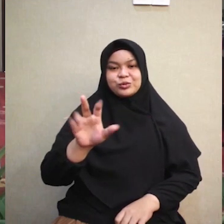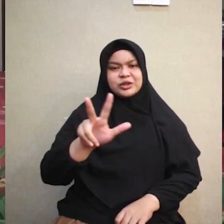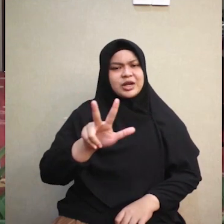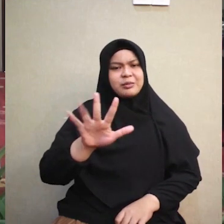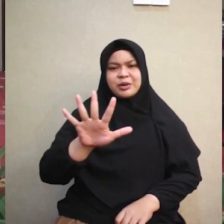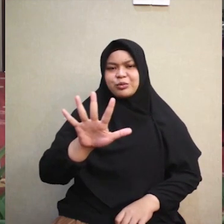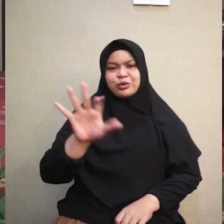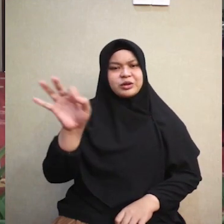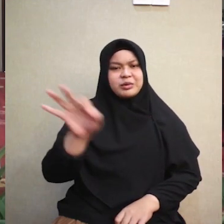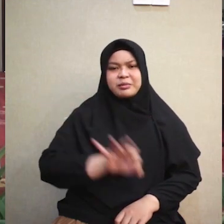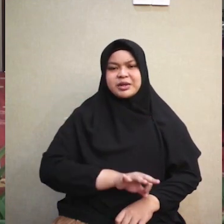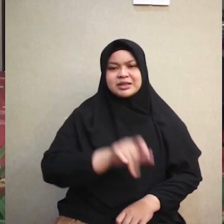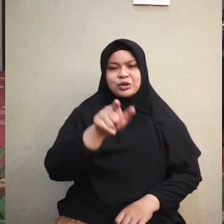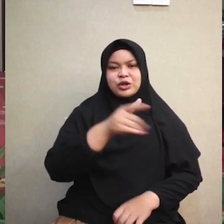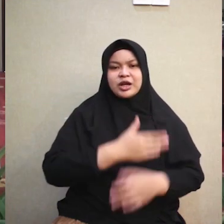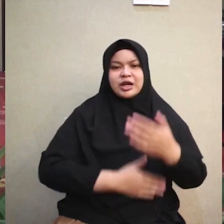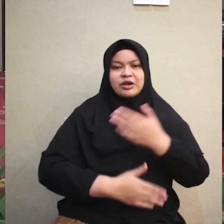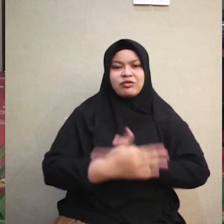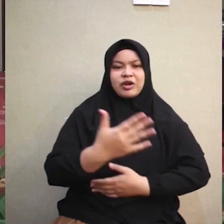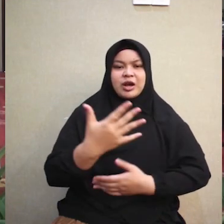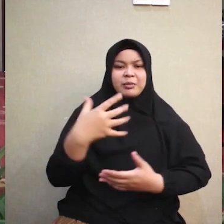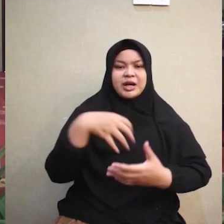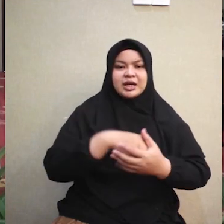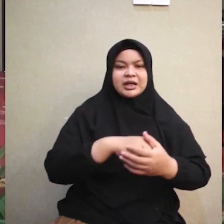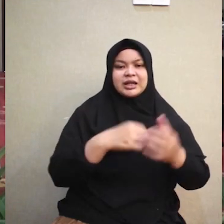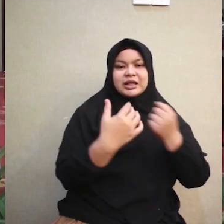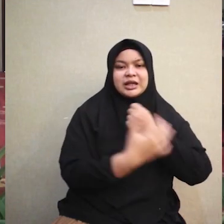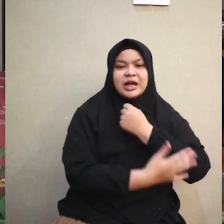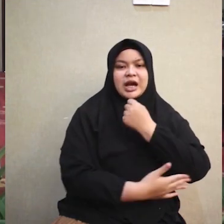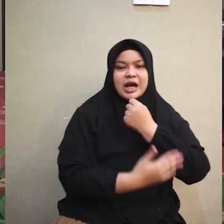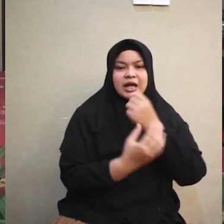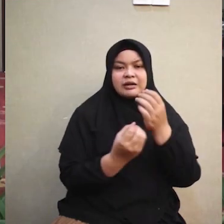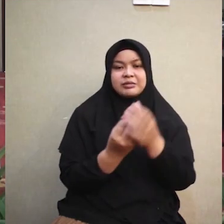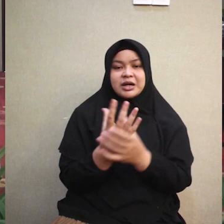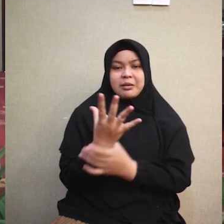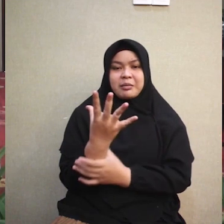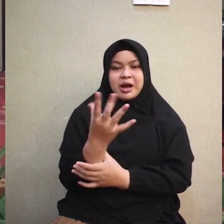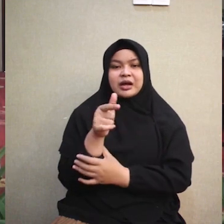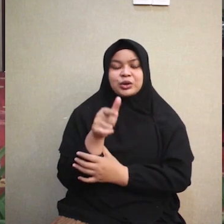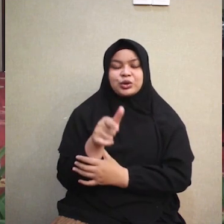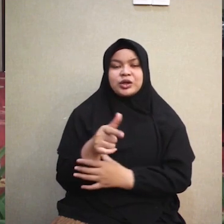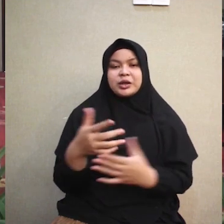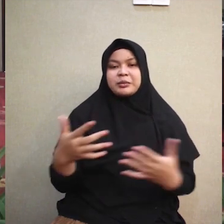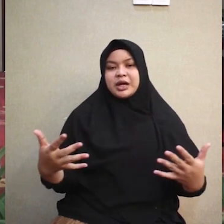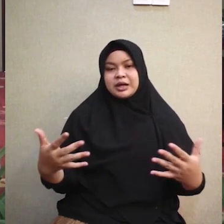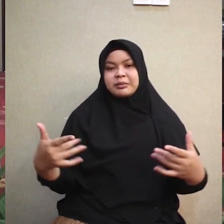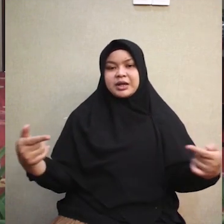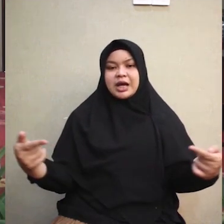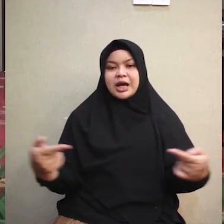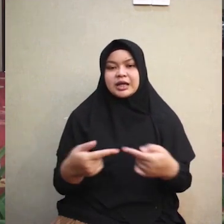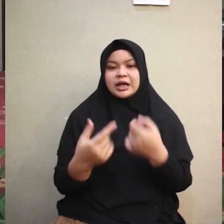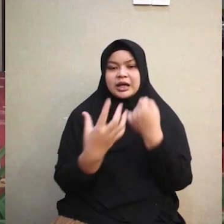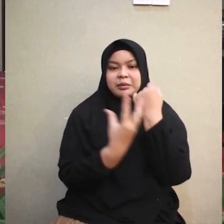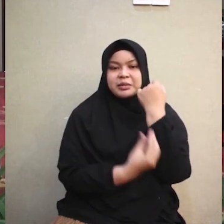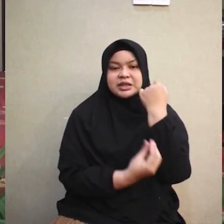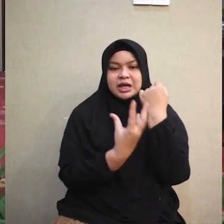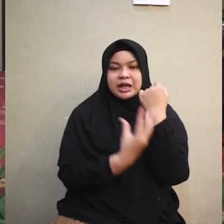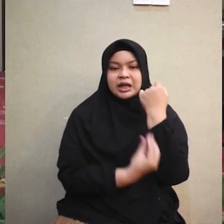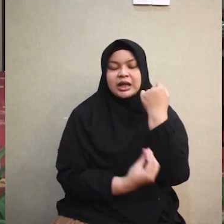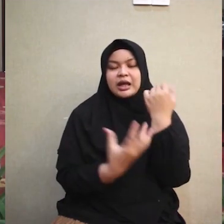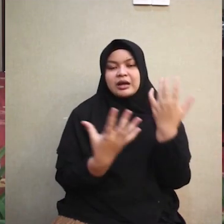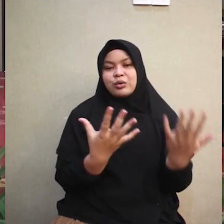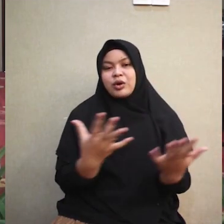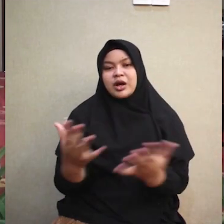85% difabel itu berada di negara berkembang yang notabene ber apa namanya berkaitan dengan kemiskinan kemudian